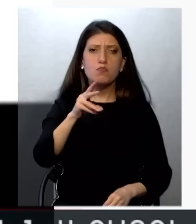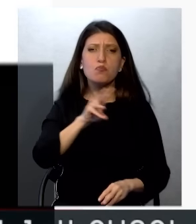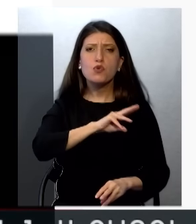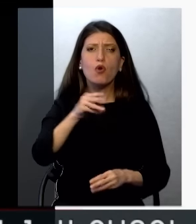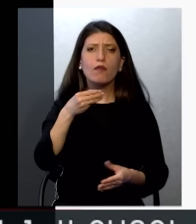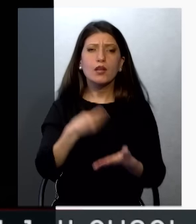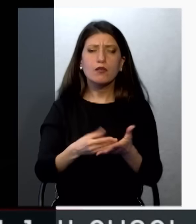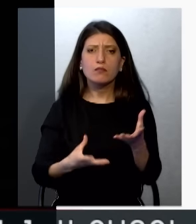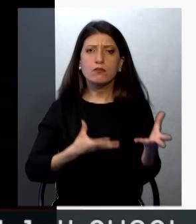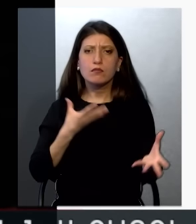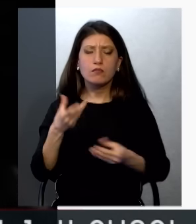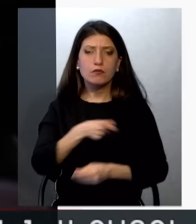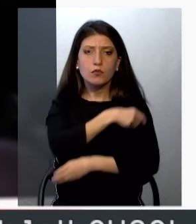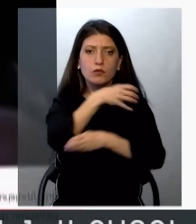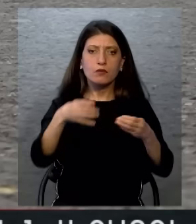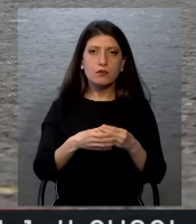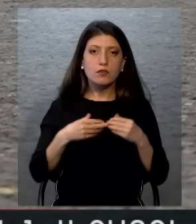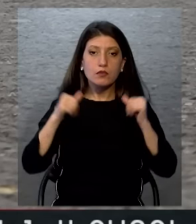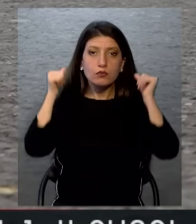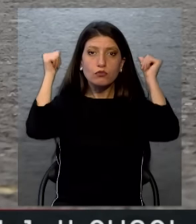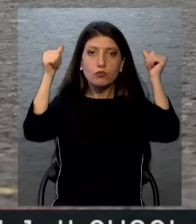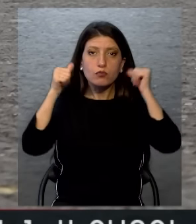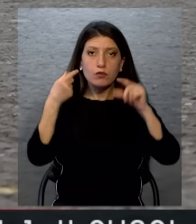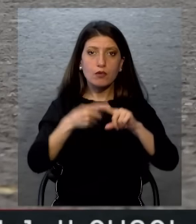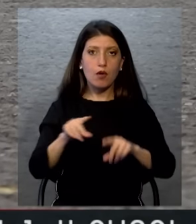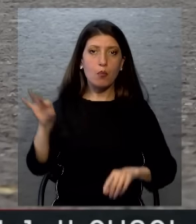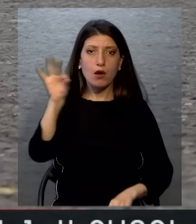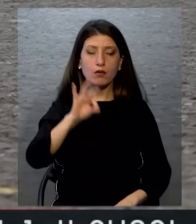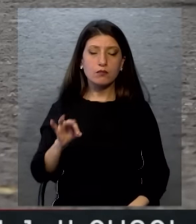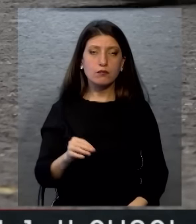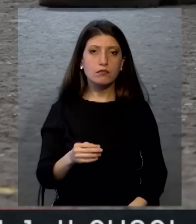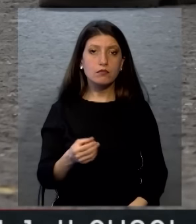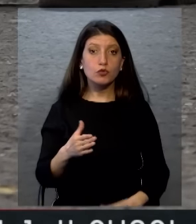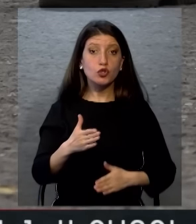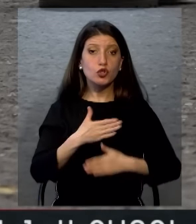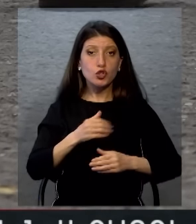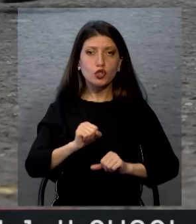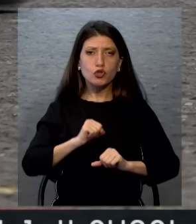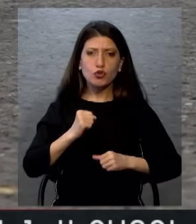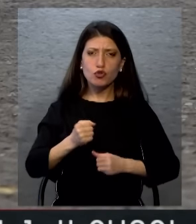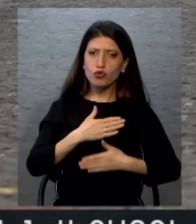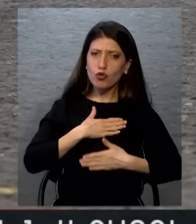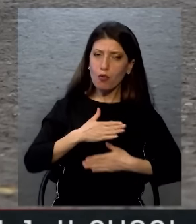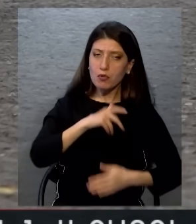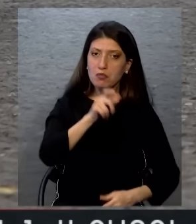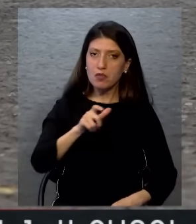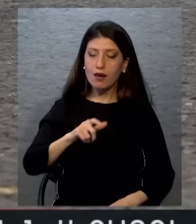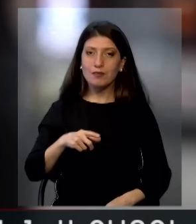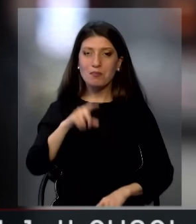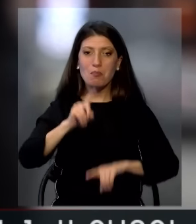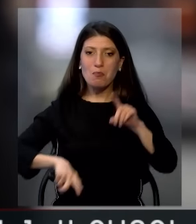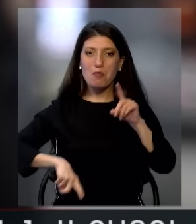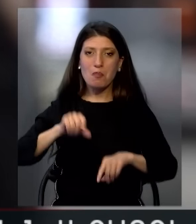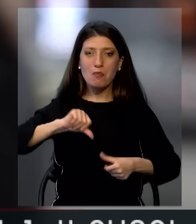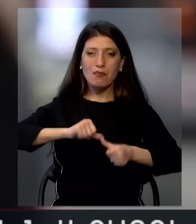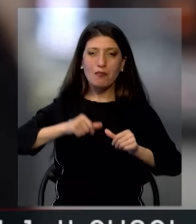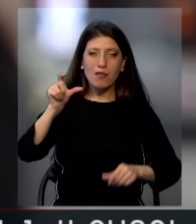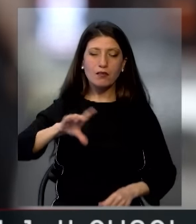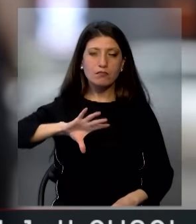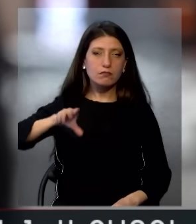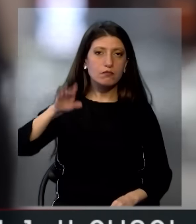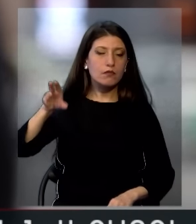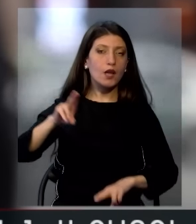խոշոր կուսակցությանը, իրենք էլ չիմանալով այդ մասին։ Ինչ որ ճարպիկ մարդիկ, չարաշահելով մտերիմների վստահությունը, նրանց